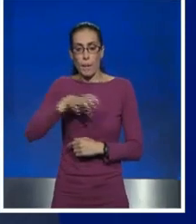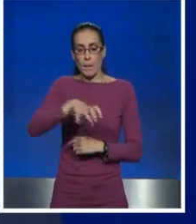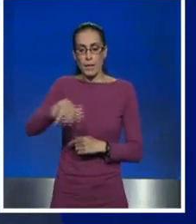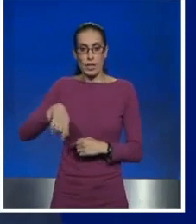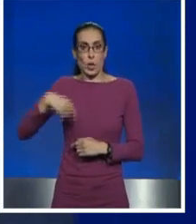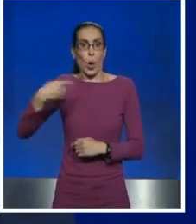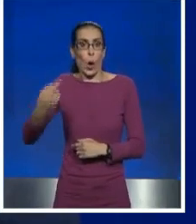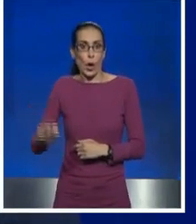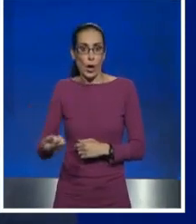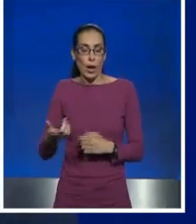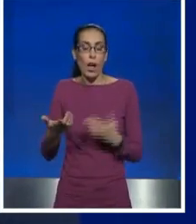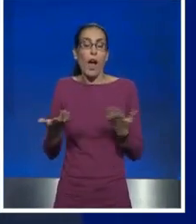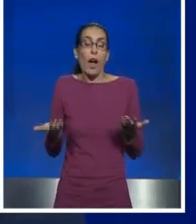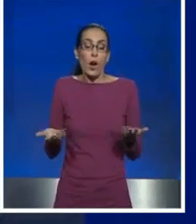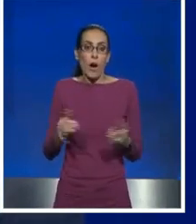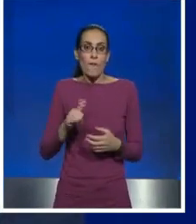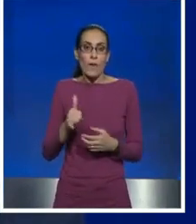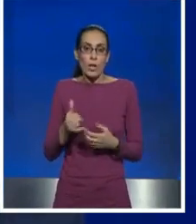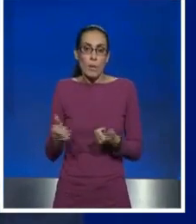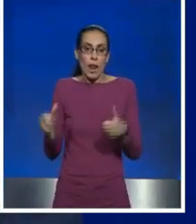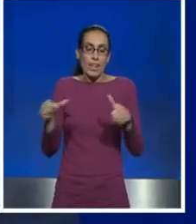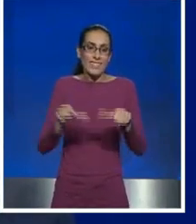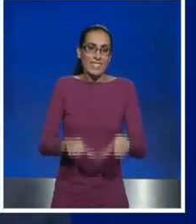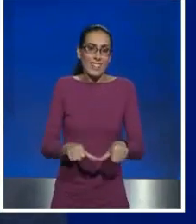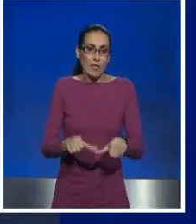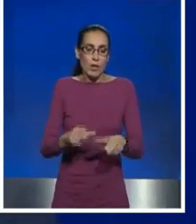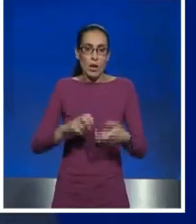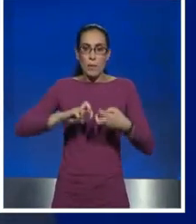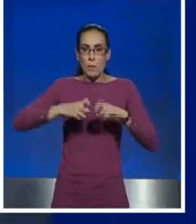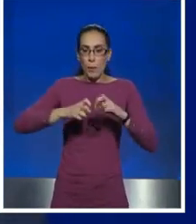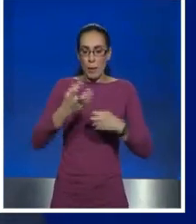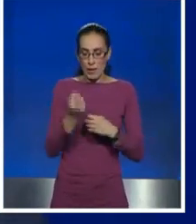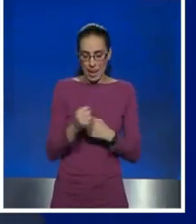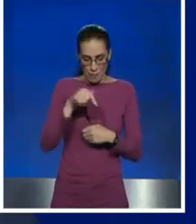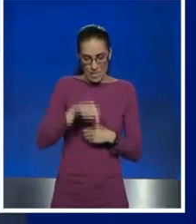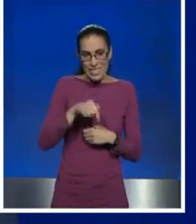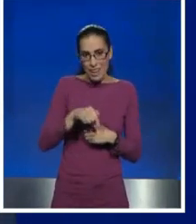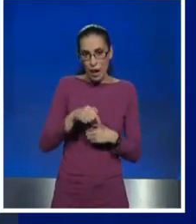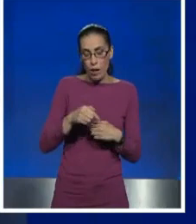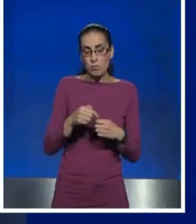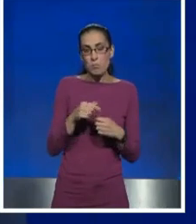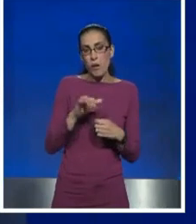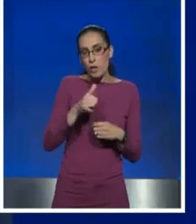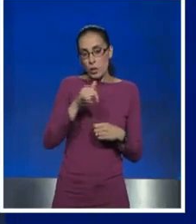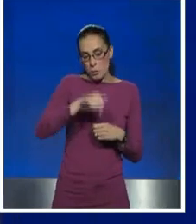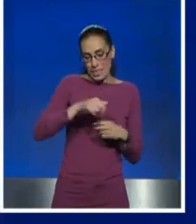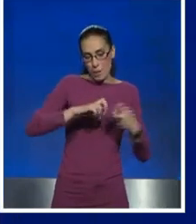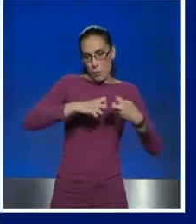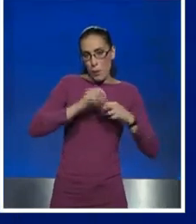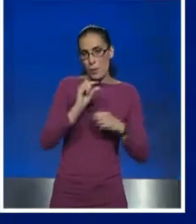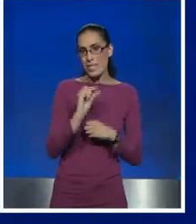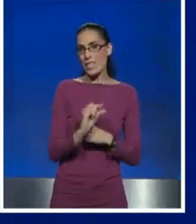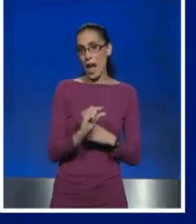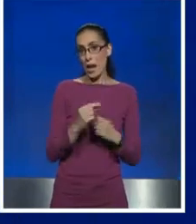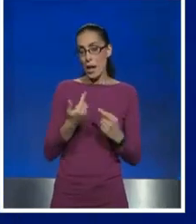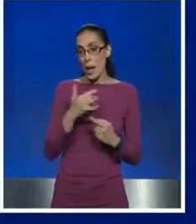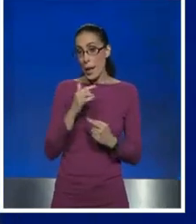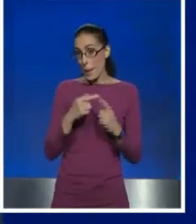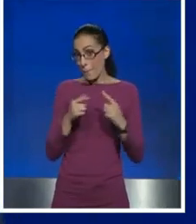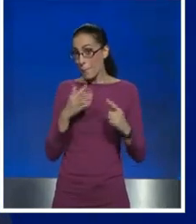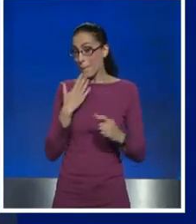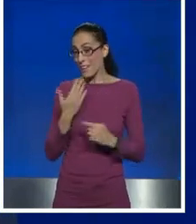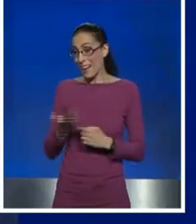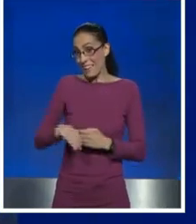nintilfu fil-problemi li hemm diġà bħalissa. Problemi li bħalissa forsi huma żgħar, imma dapitada jekk ikun hemm iktar